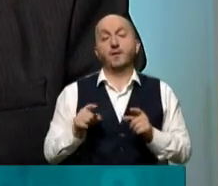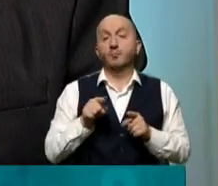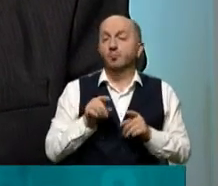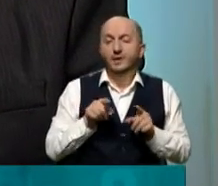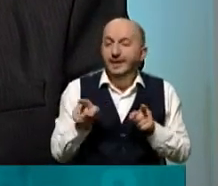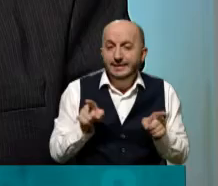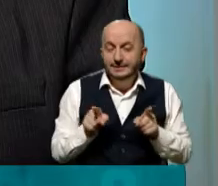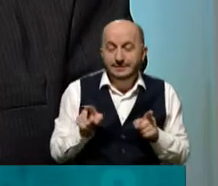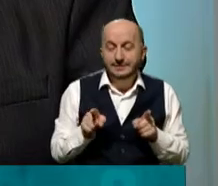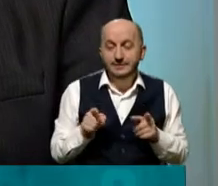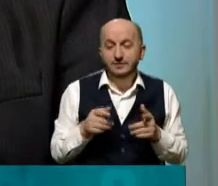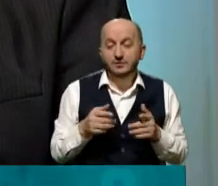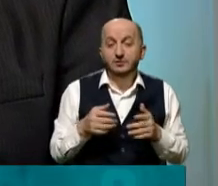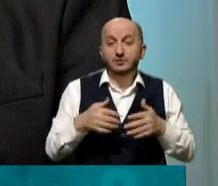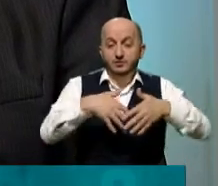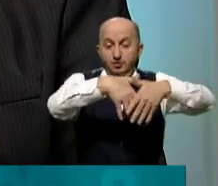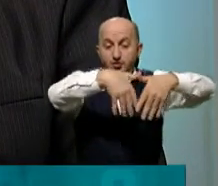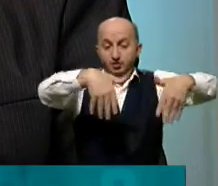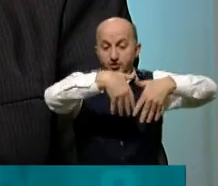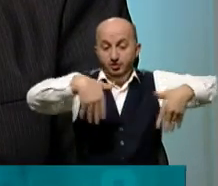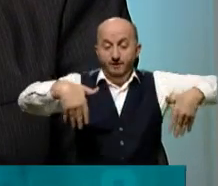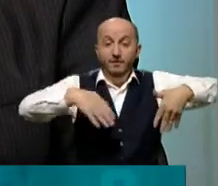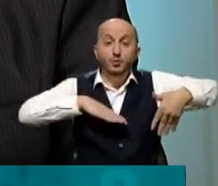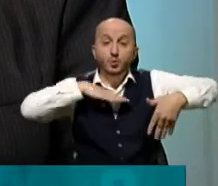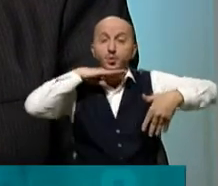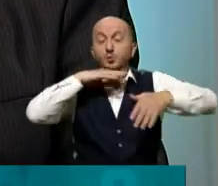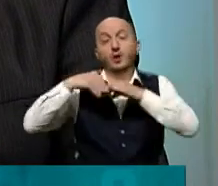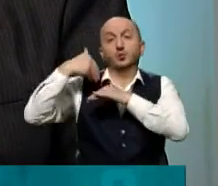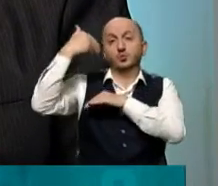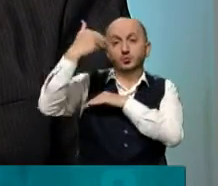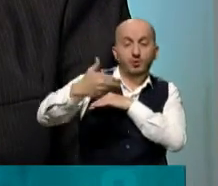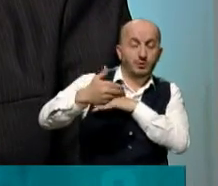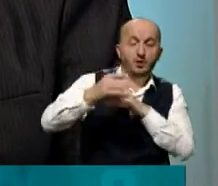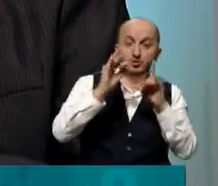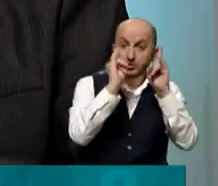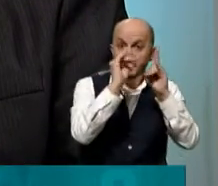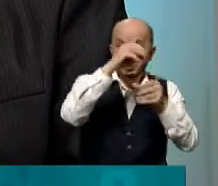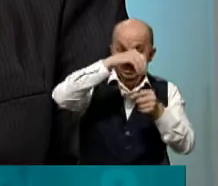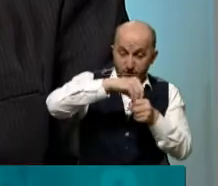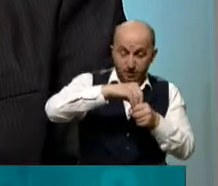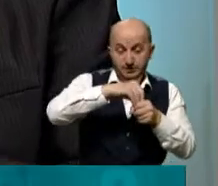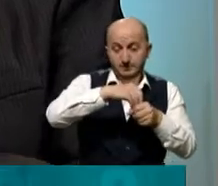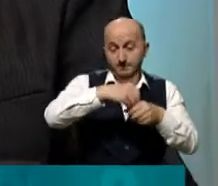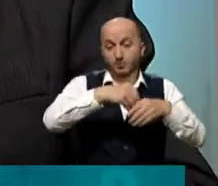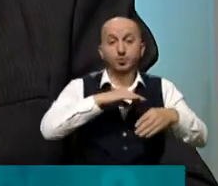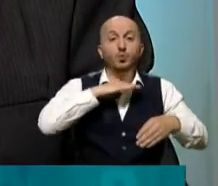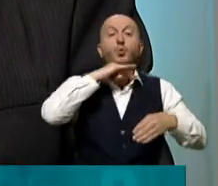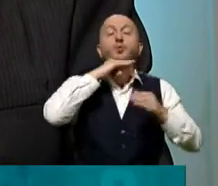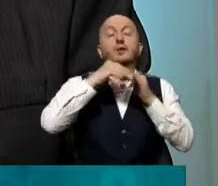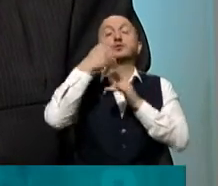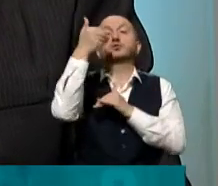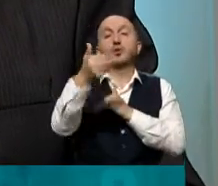neresidir? Yani işte saflar dolduktan sonra, saflar yani caminin içi veya müştemilatı dolduktan